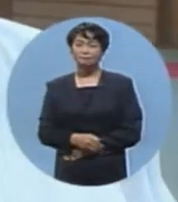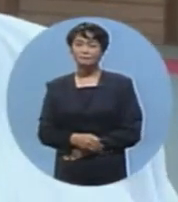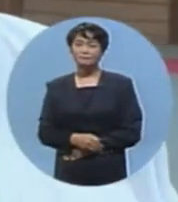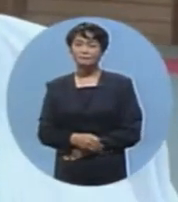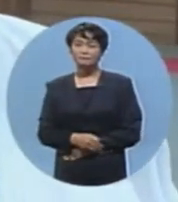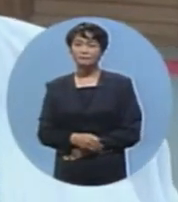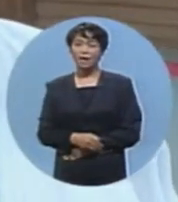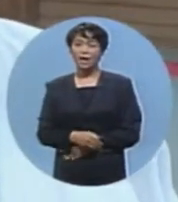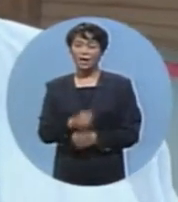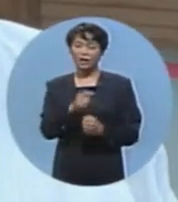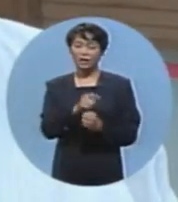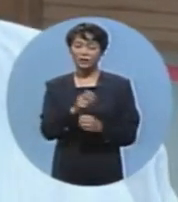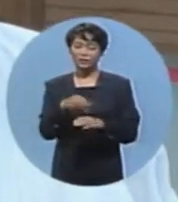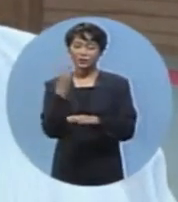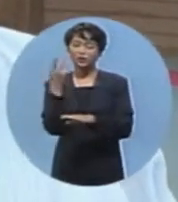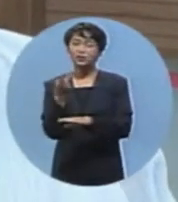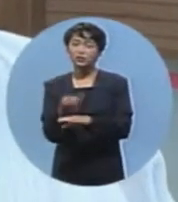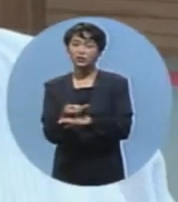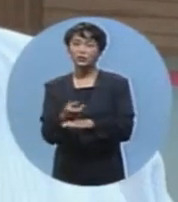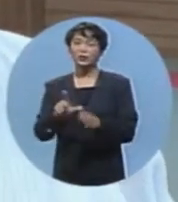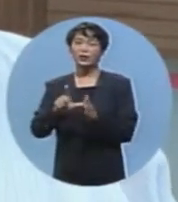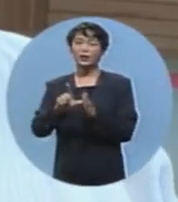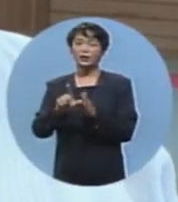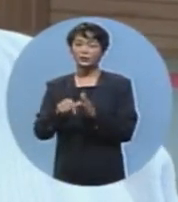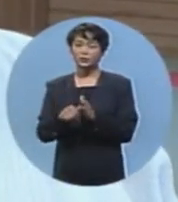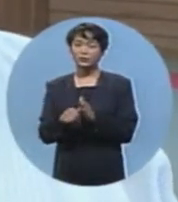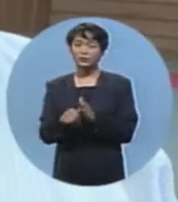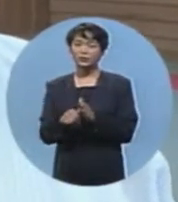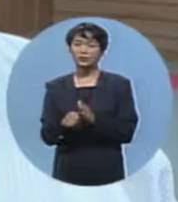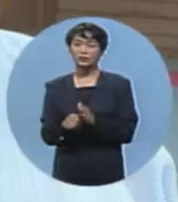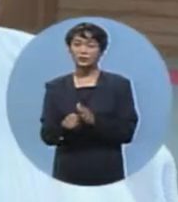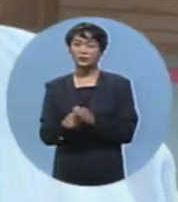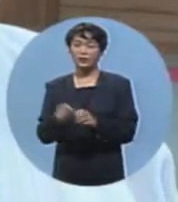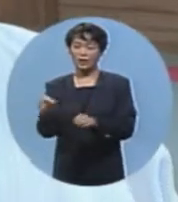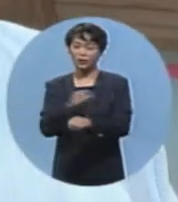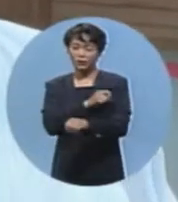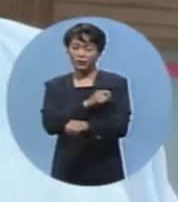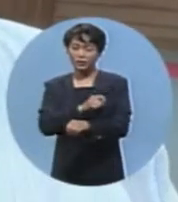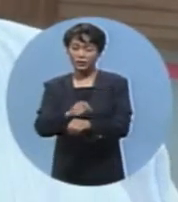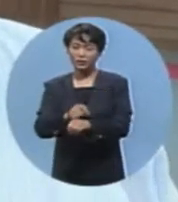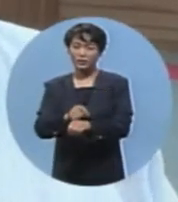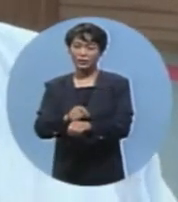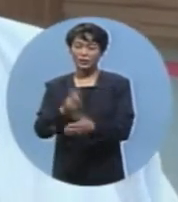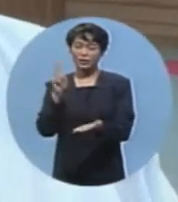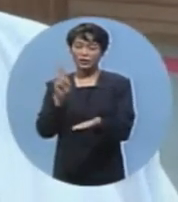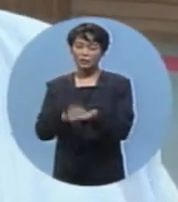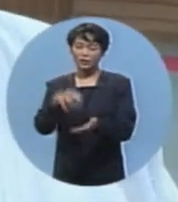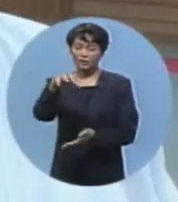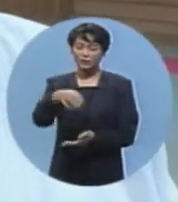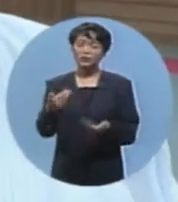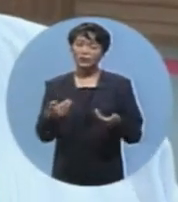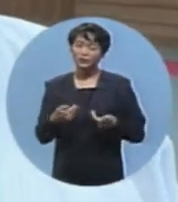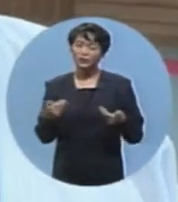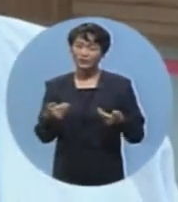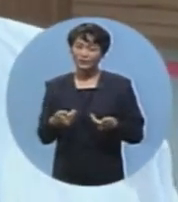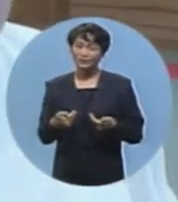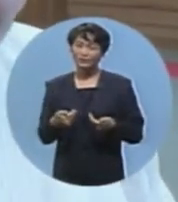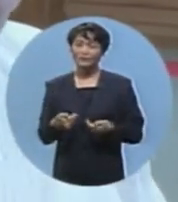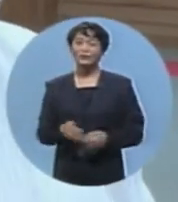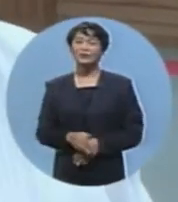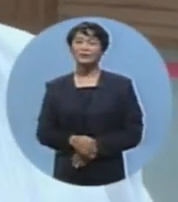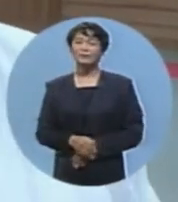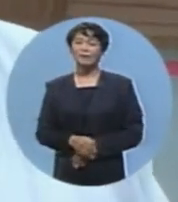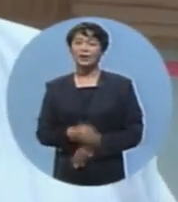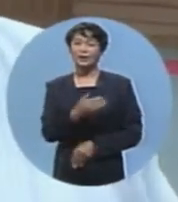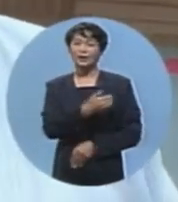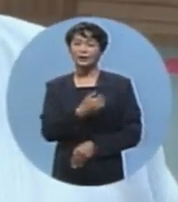特に場所が決まった場所は別にってことで、こう施設があれば、なるべく